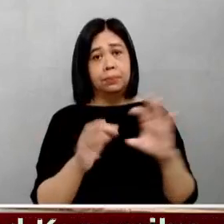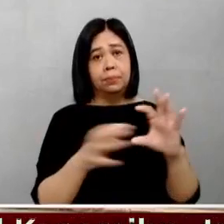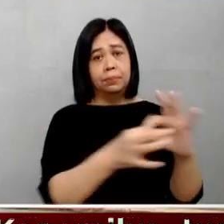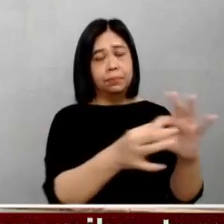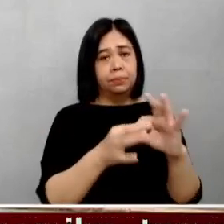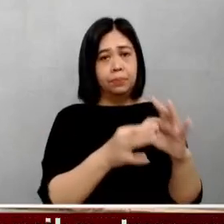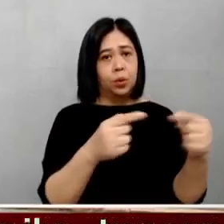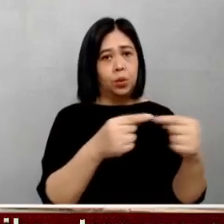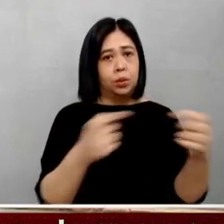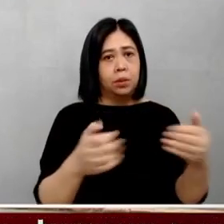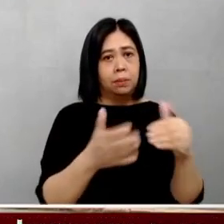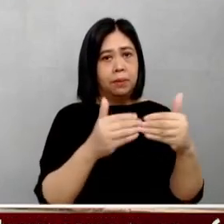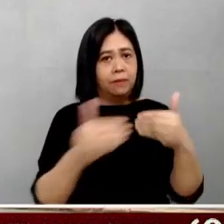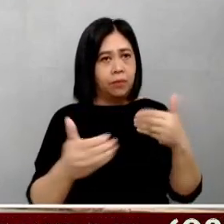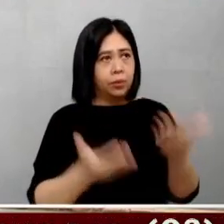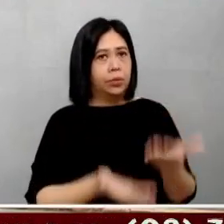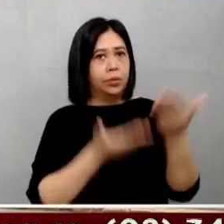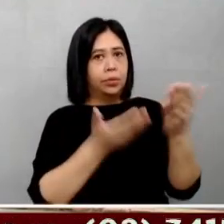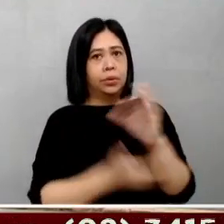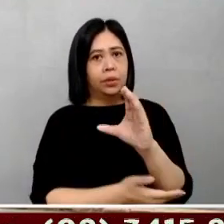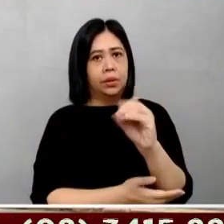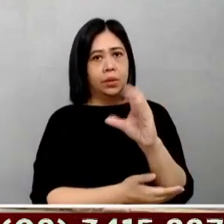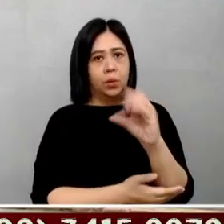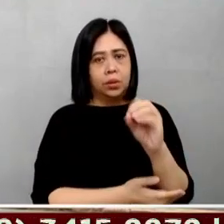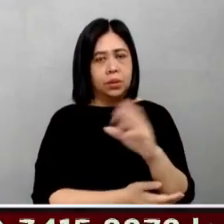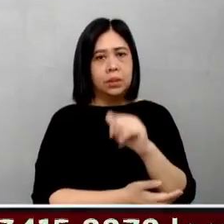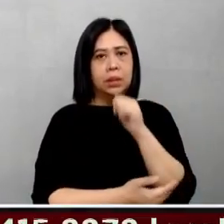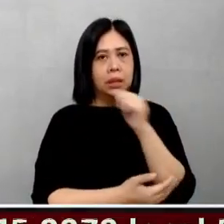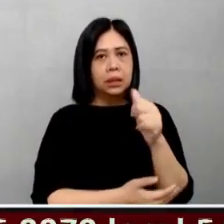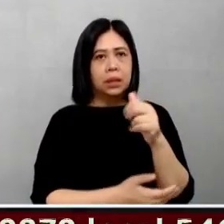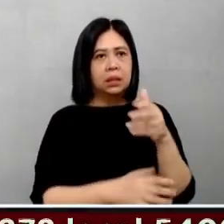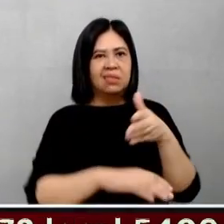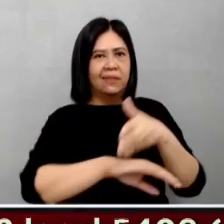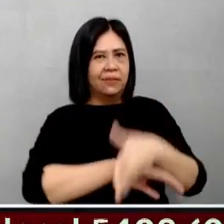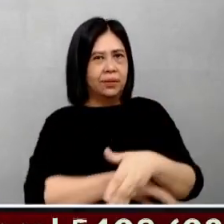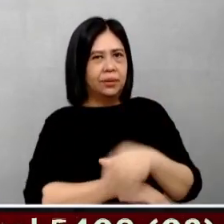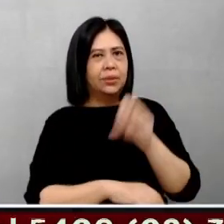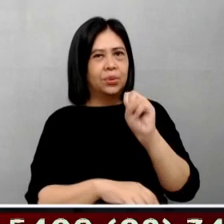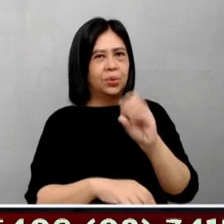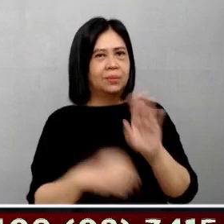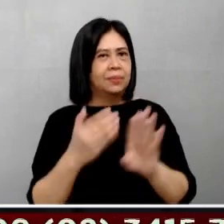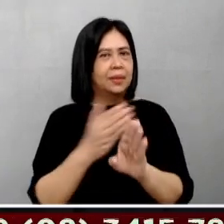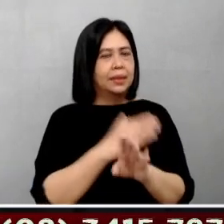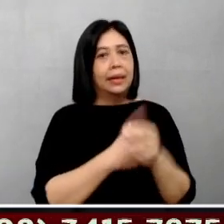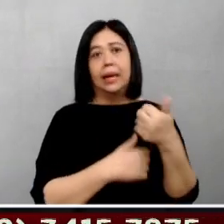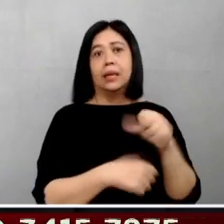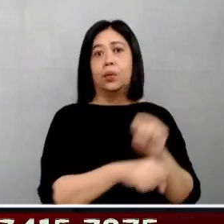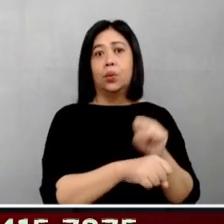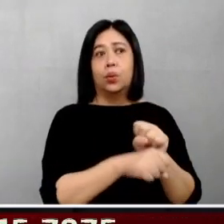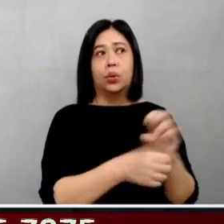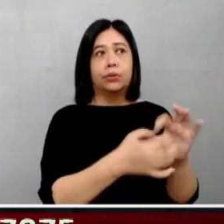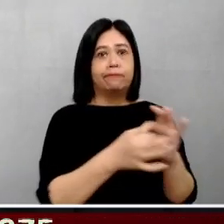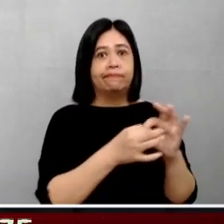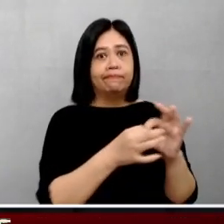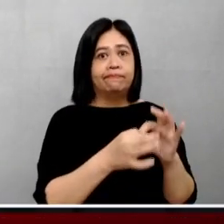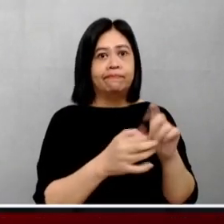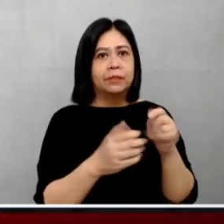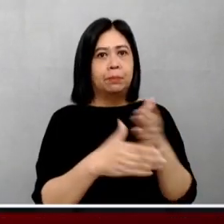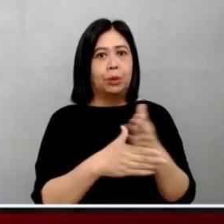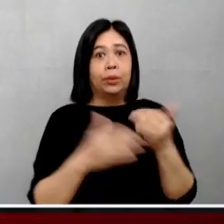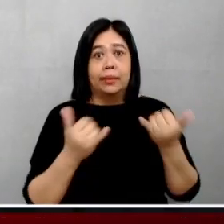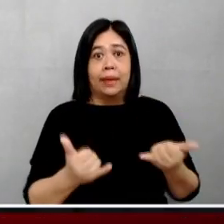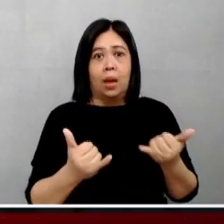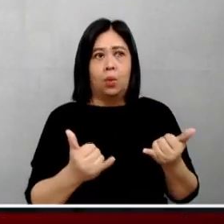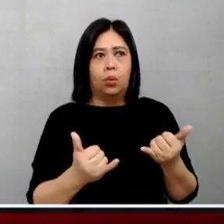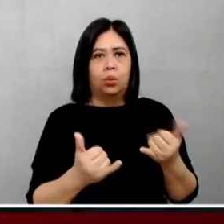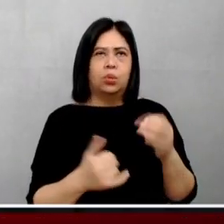ang paghahain ng COC at hindi pagkatapos. So dapat any unity efforts ay nasa between now and October